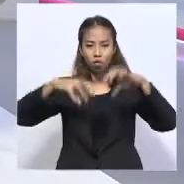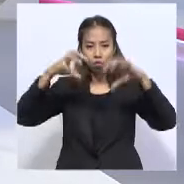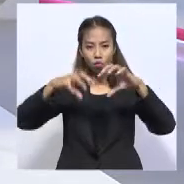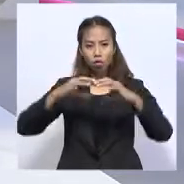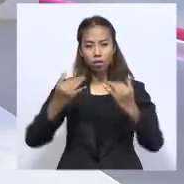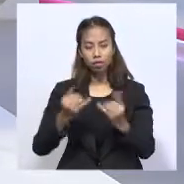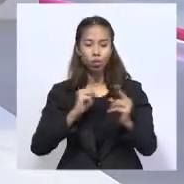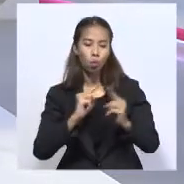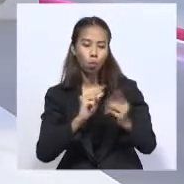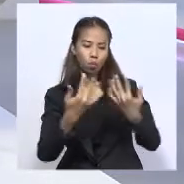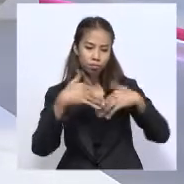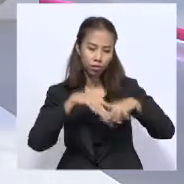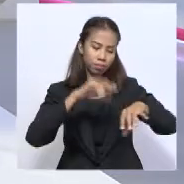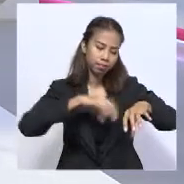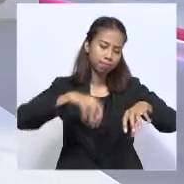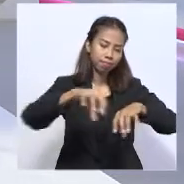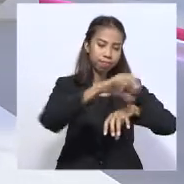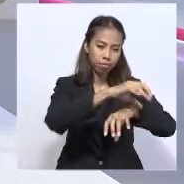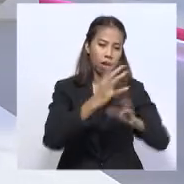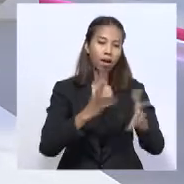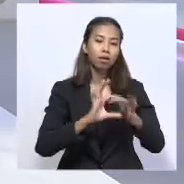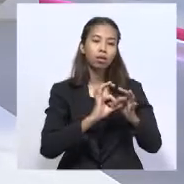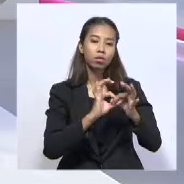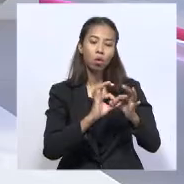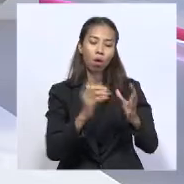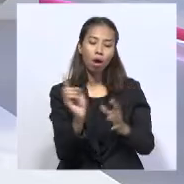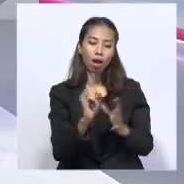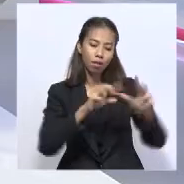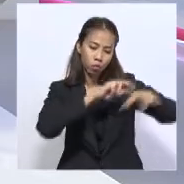ที่ก็ประสานกับหน่วยงานที่เกี่ยวข้องแล้วเพื่อเตรียมพร้อมดูแลแล้วก็เข้าไปช่วยเหลือพี่น้องประชาชน